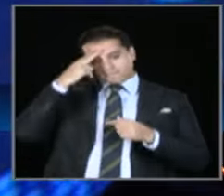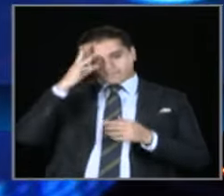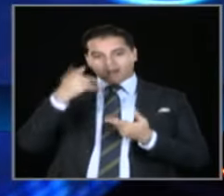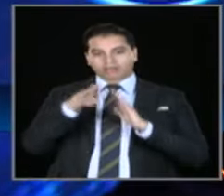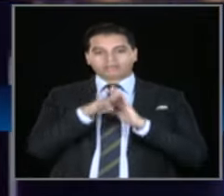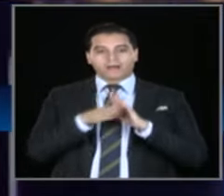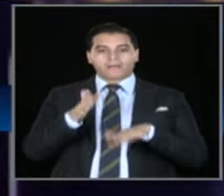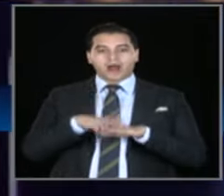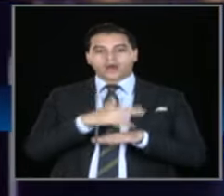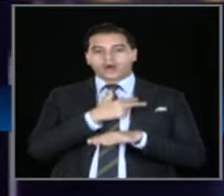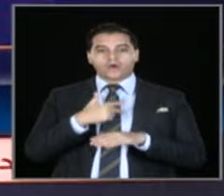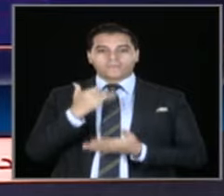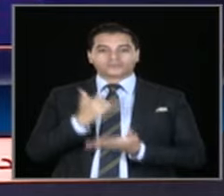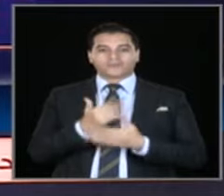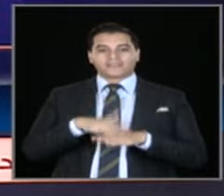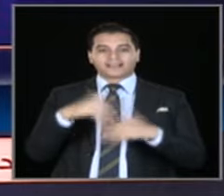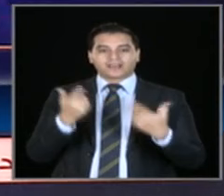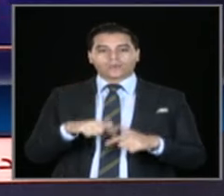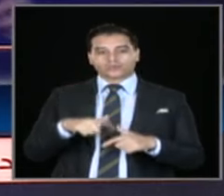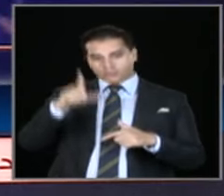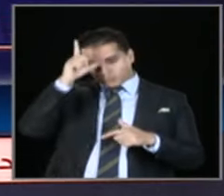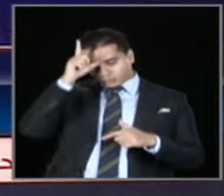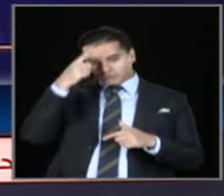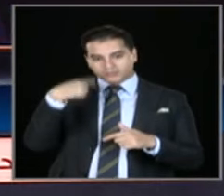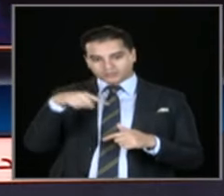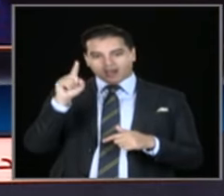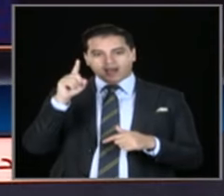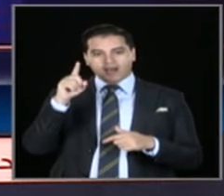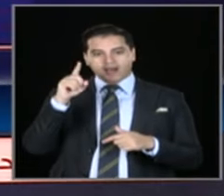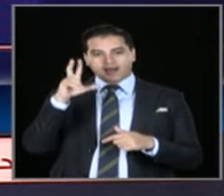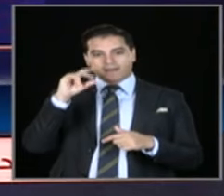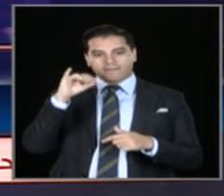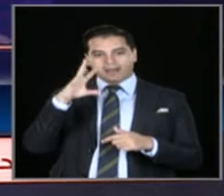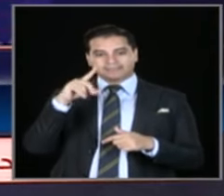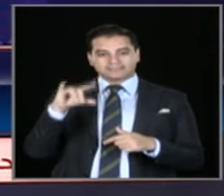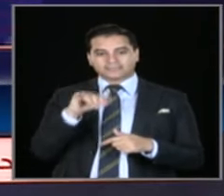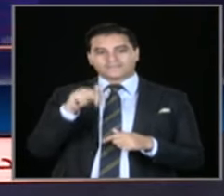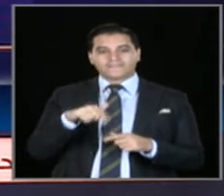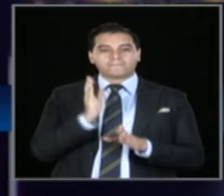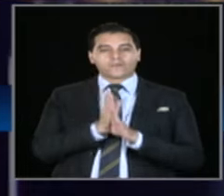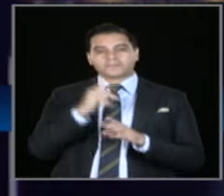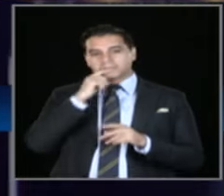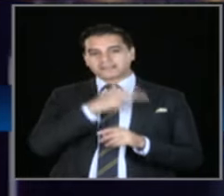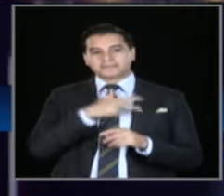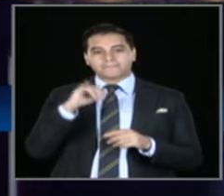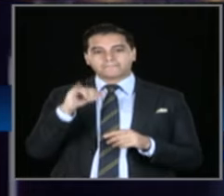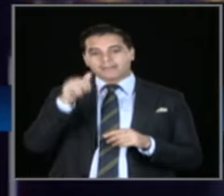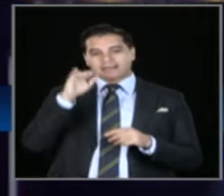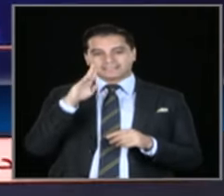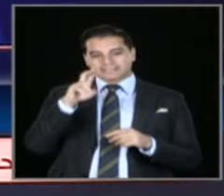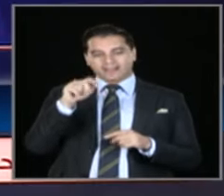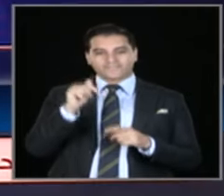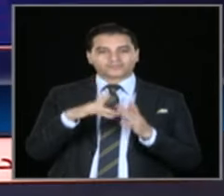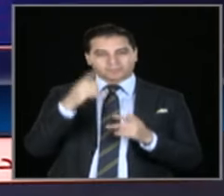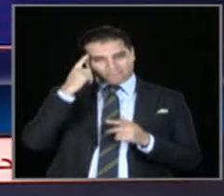الحكم في دولة الأردن؟ ملكي. صح. فنانة راحلة قامت بدور ميسة في مسلسل يوميات ونيس، فمن هي؟ ما